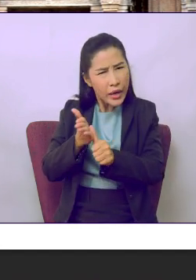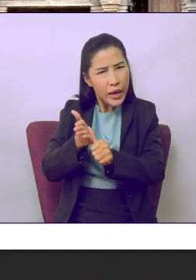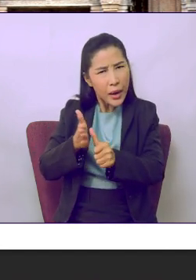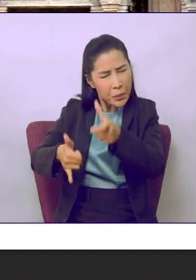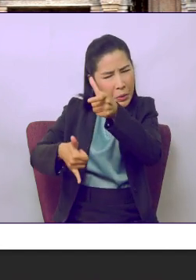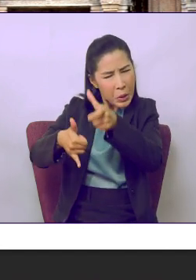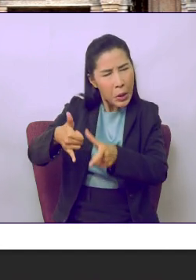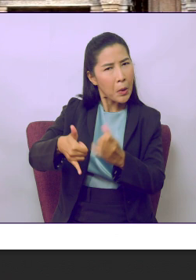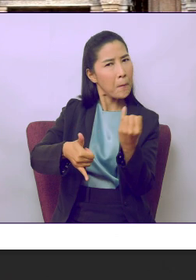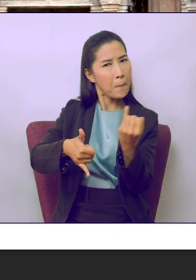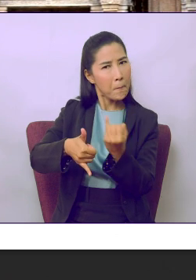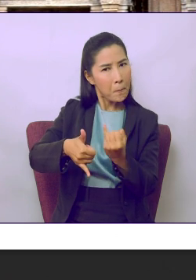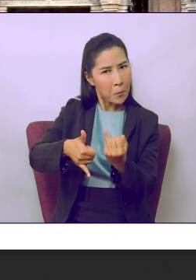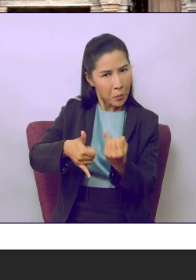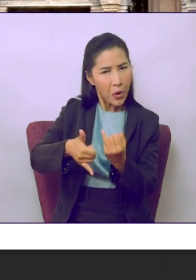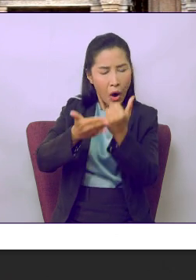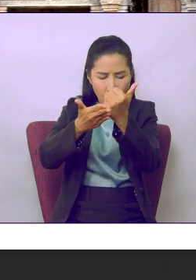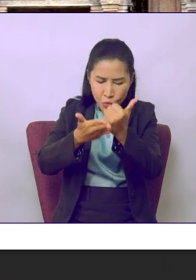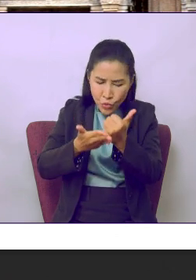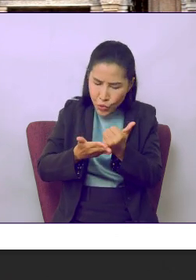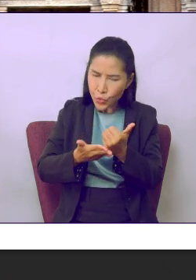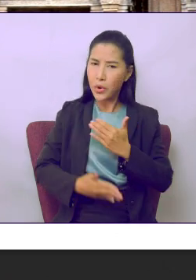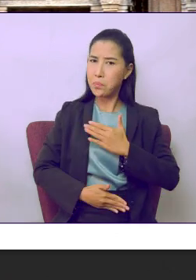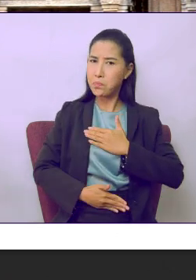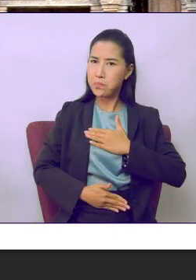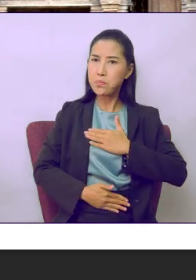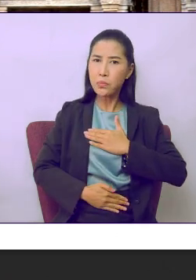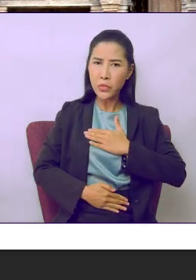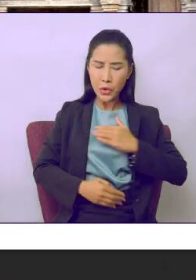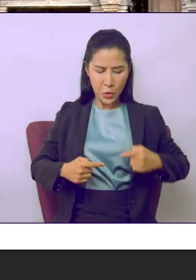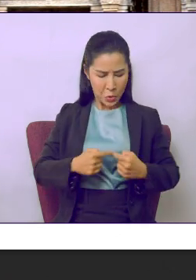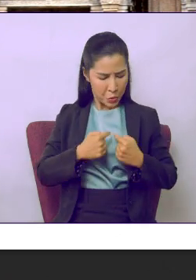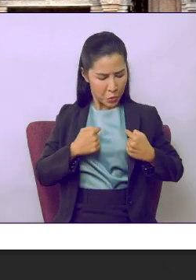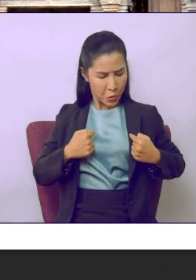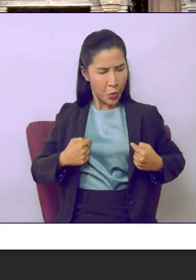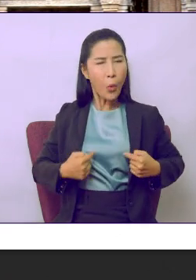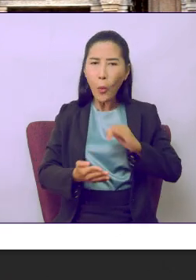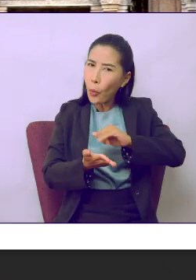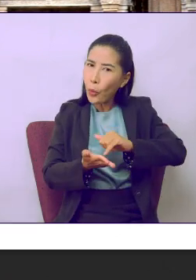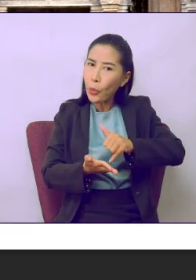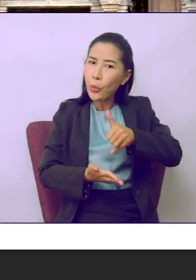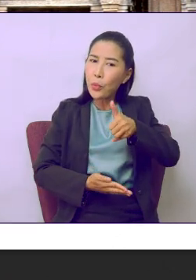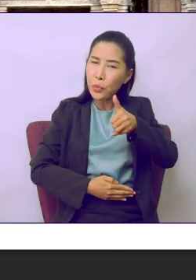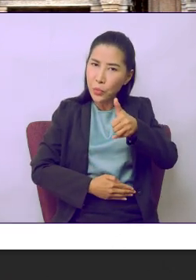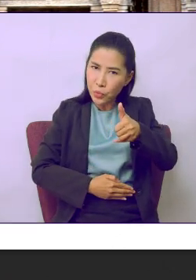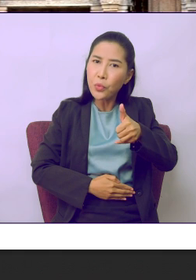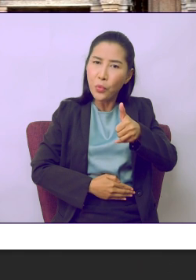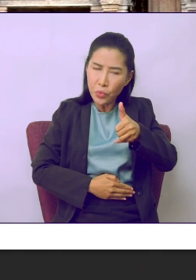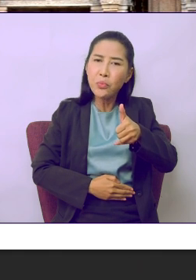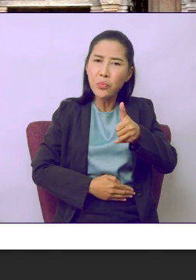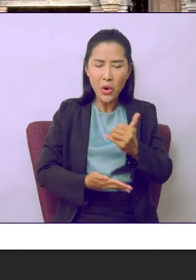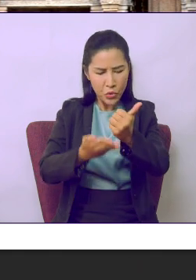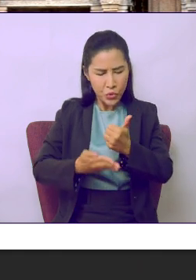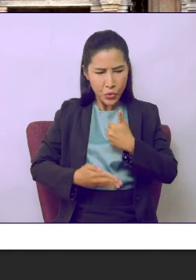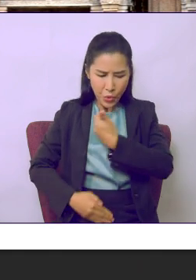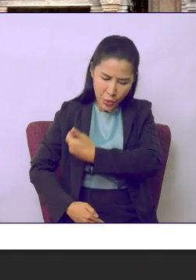ครับแล้วก็ช่วยให้ตัวเองเนี่ยบานนะครับในเรื่องของจิตใจของเรานะครับแล้วก็ช่วยให้นะครับกายโดยรวม